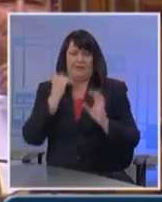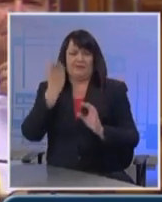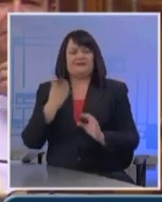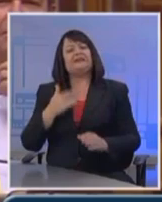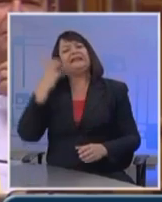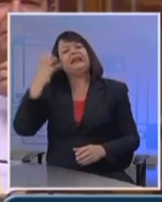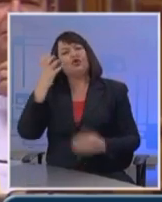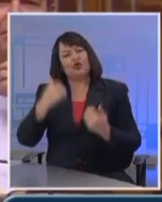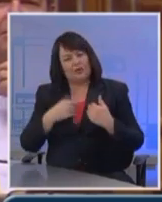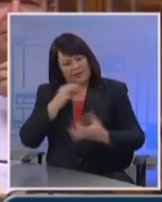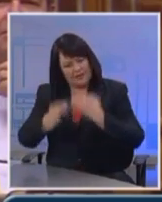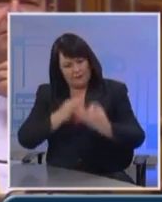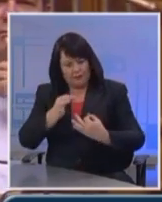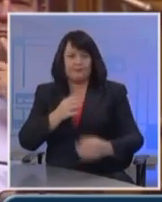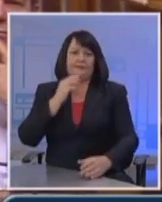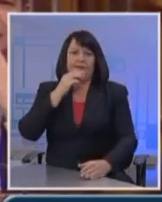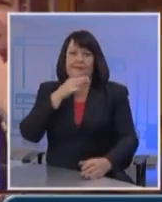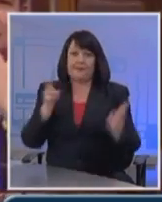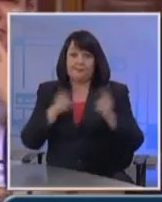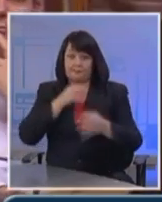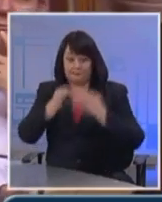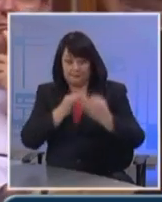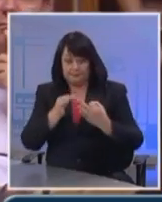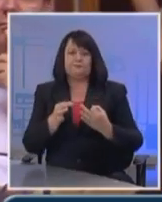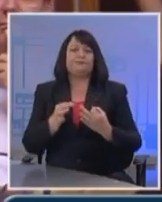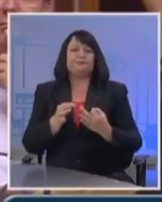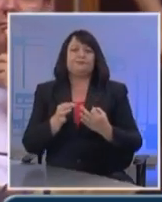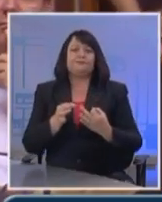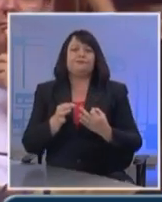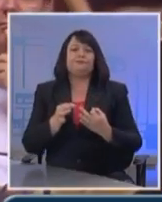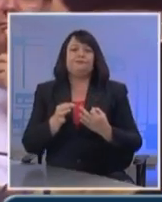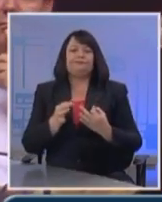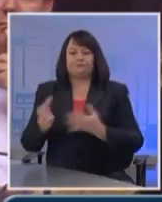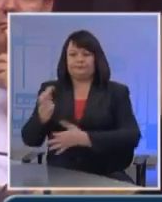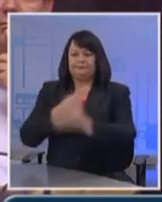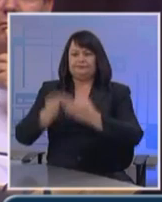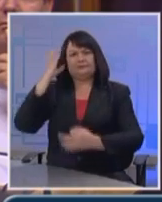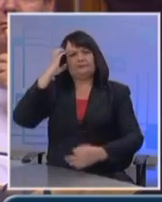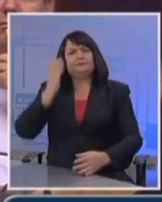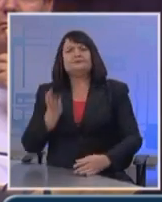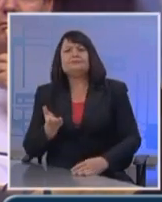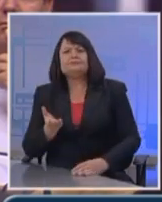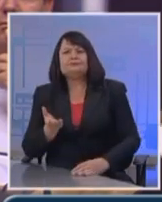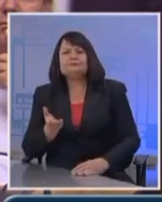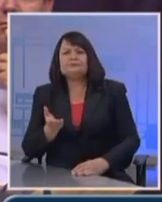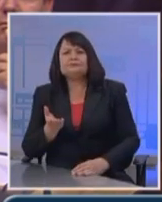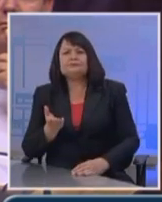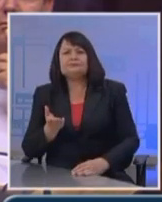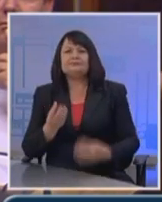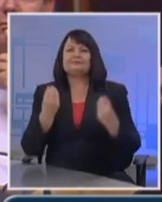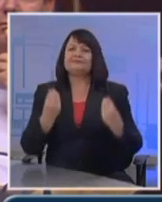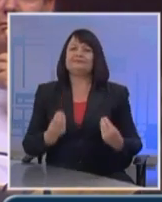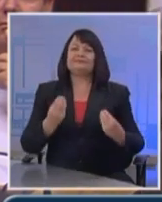εξηγηθώ γιατί. Με δύο λόγια θα έλεγα ότι οι τοποθετήσεις του μου θύμισαν την ωραία